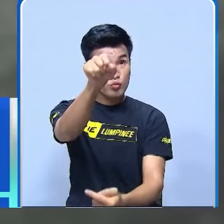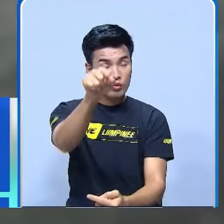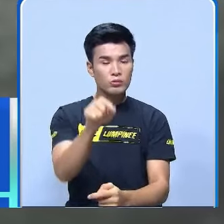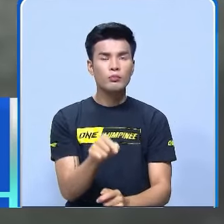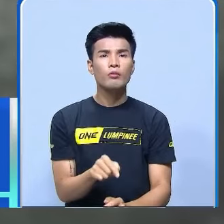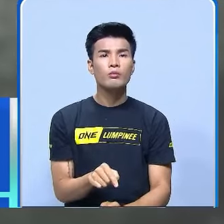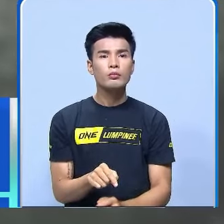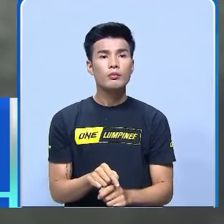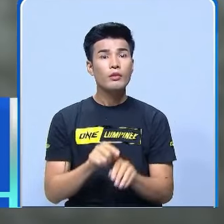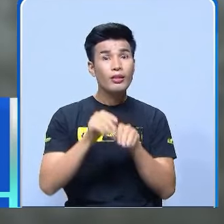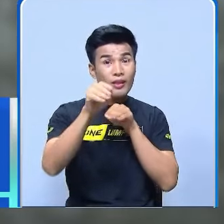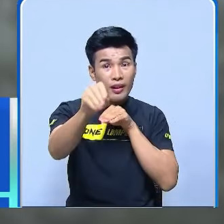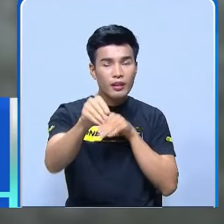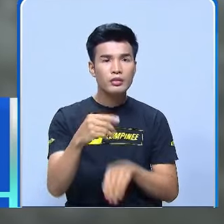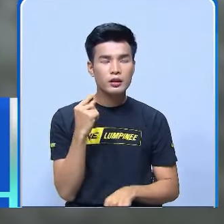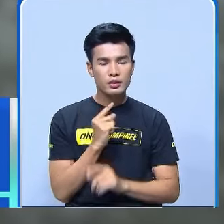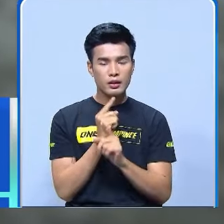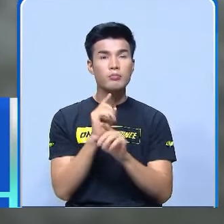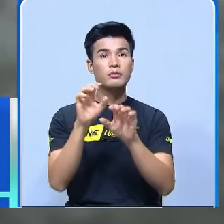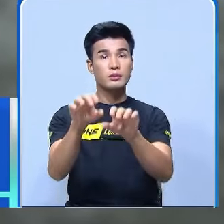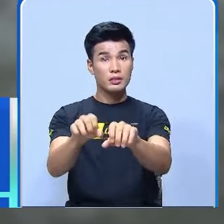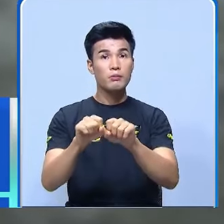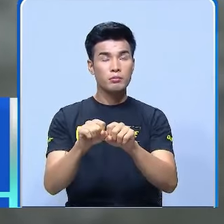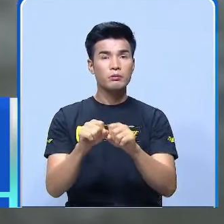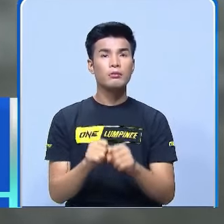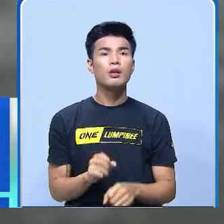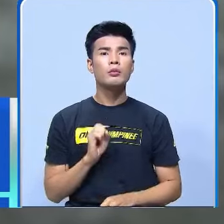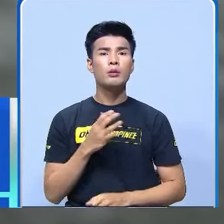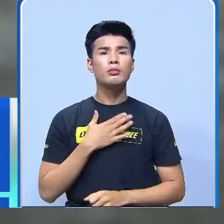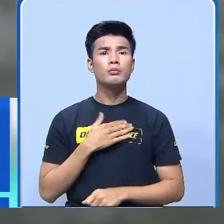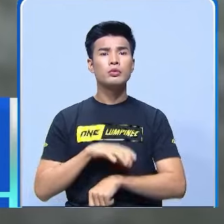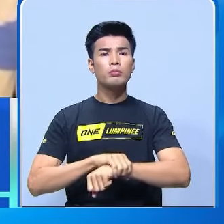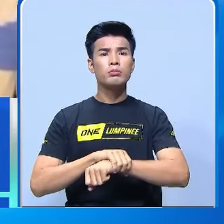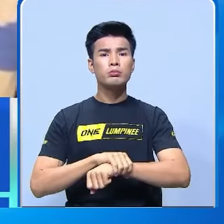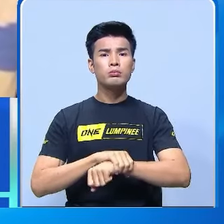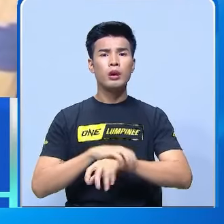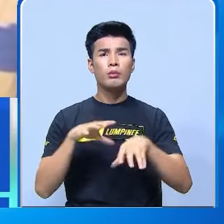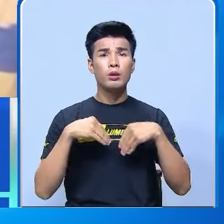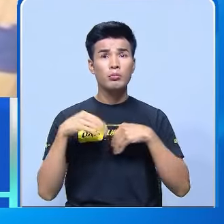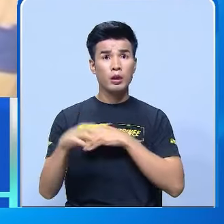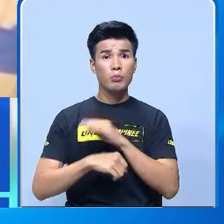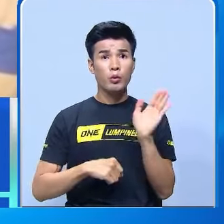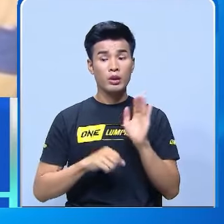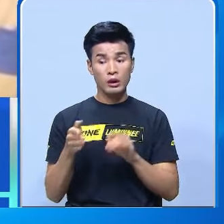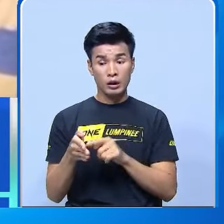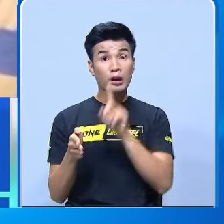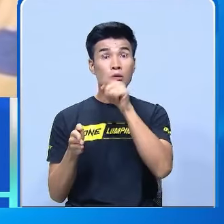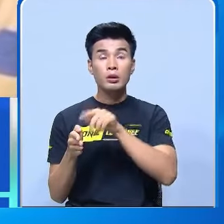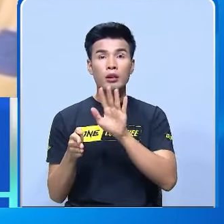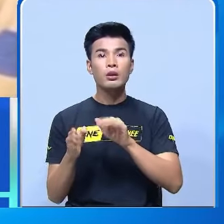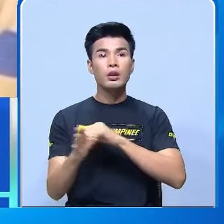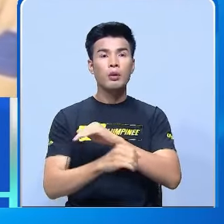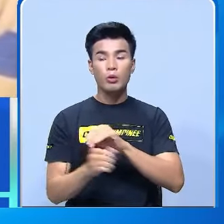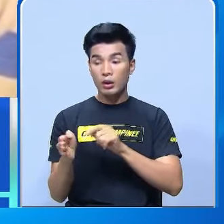โคกเจริญนู่นก็เลยตามไปคุมตัวเจ้าตัวพอโดนจับรับสารภาพว่าไม่ได้ขโมยคันเดียวขโมยสรุป 2